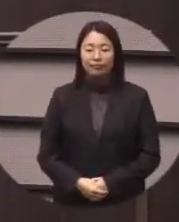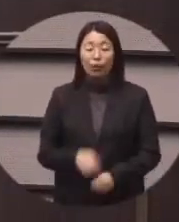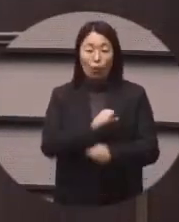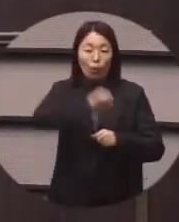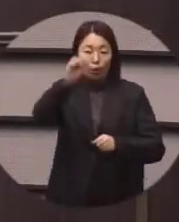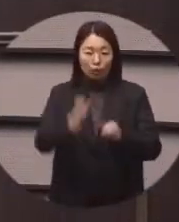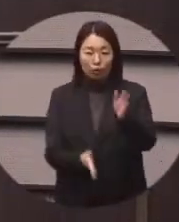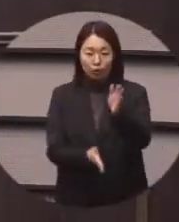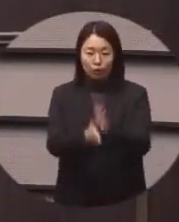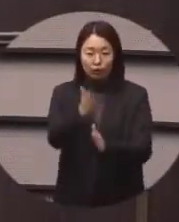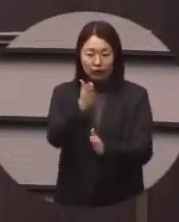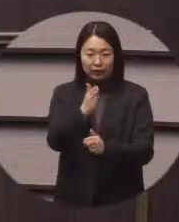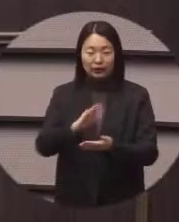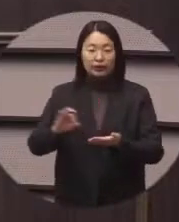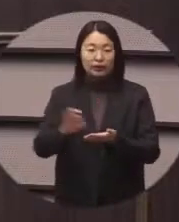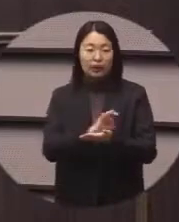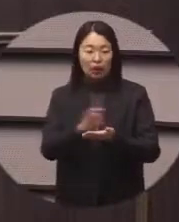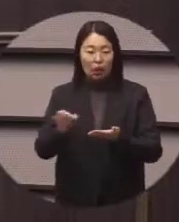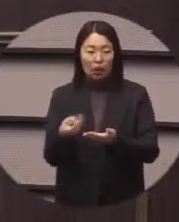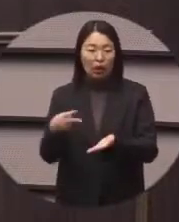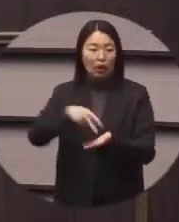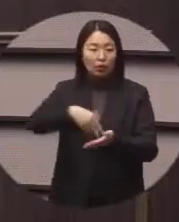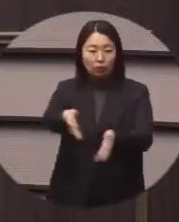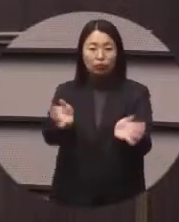광주시 재정 자립도는